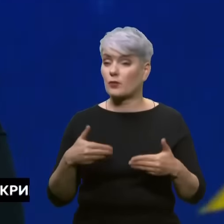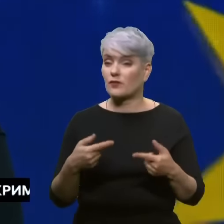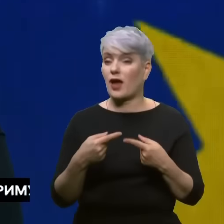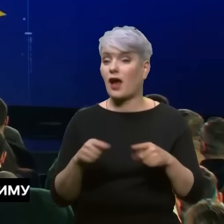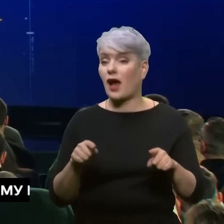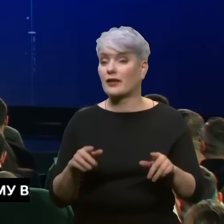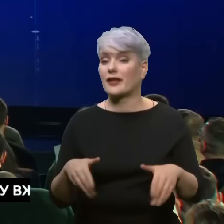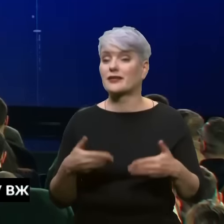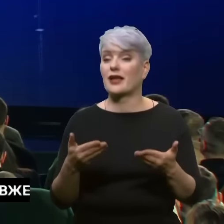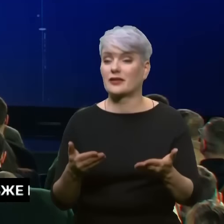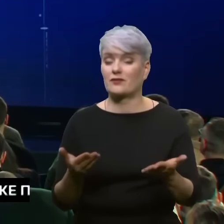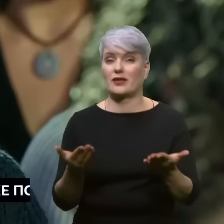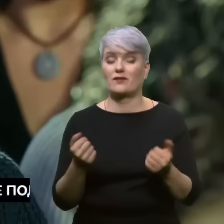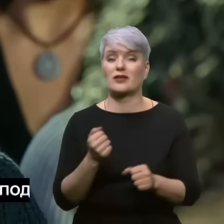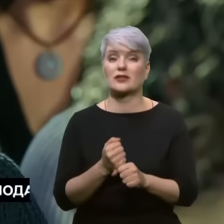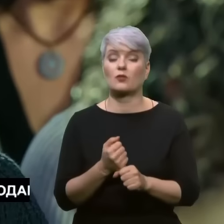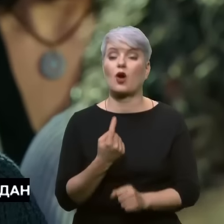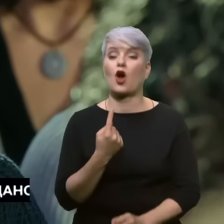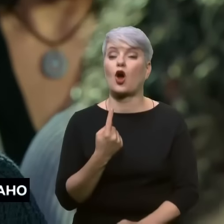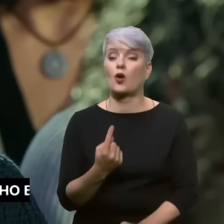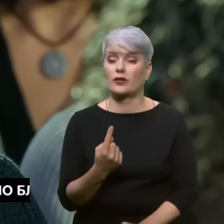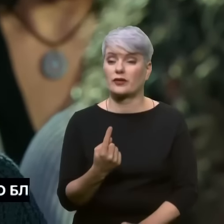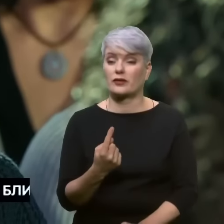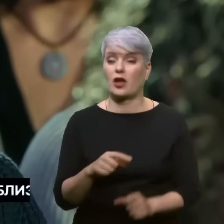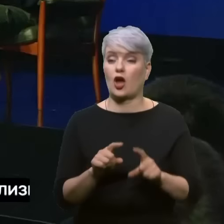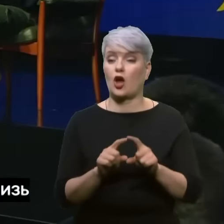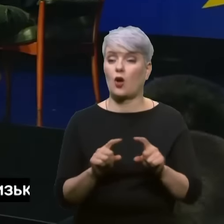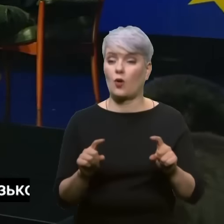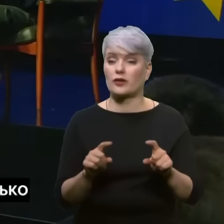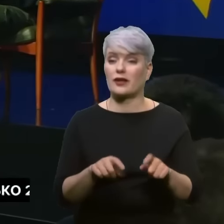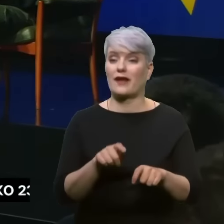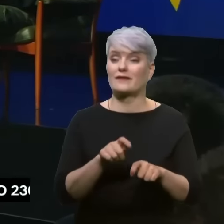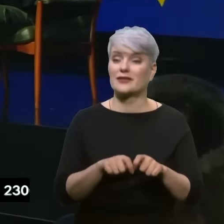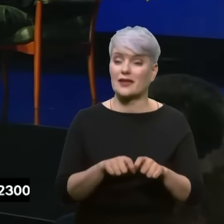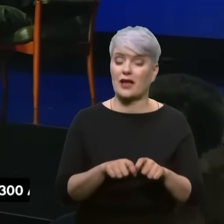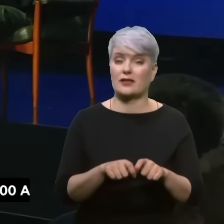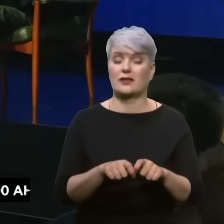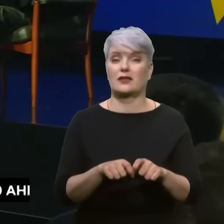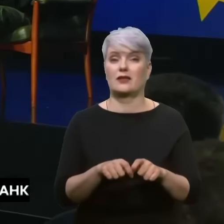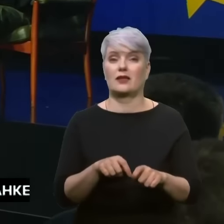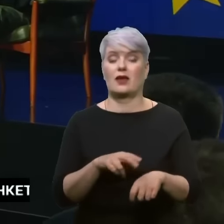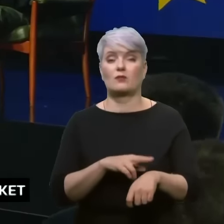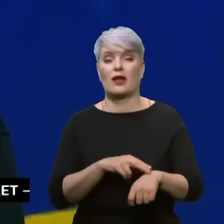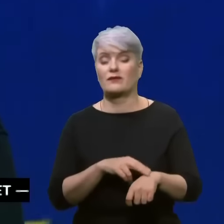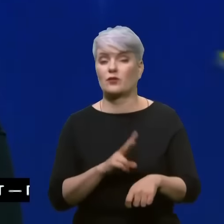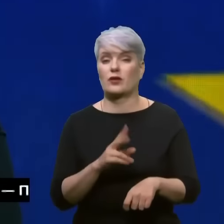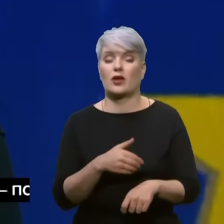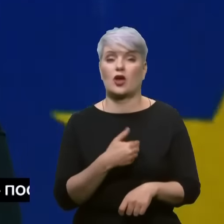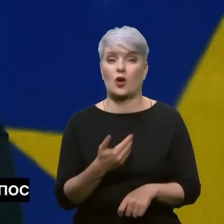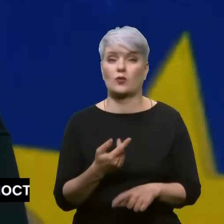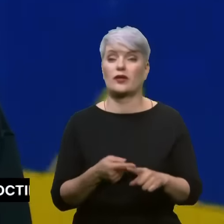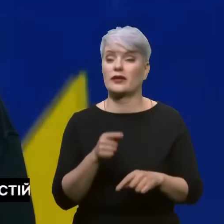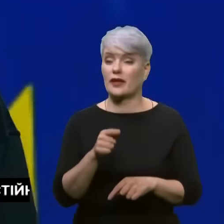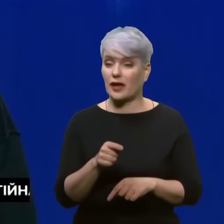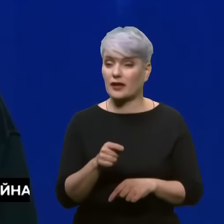альтернативу. Давайте зробимо один на сьогодні орган, фіскальний, правоохоронний, який ви хочете, який